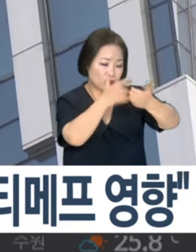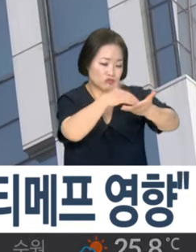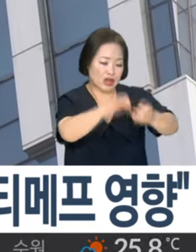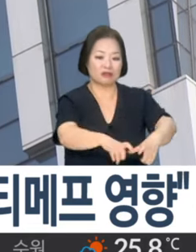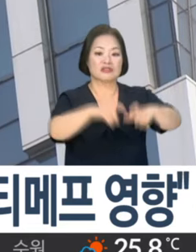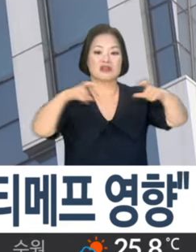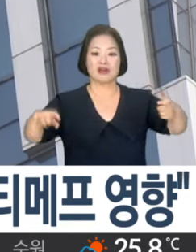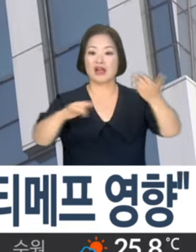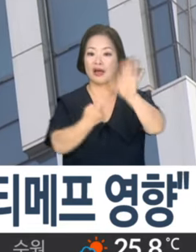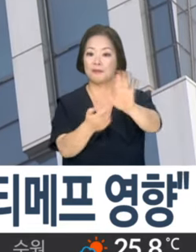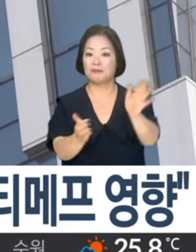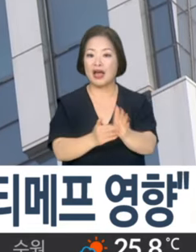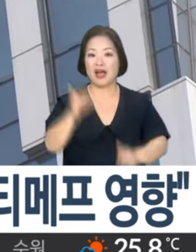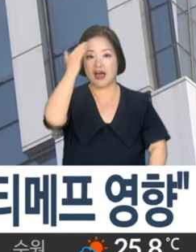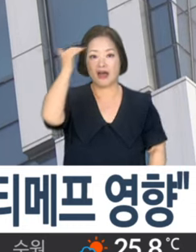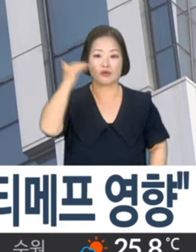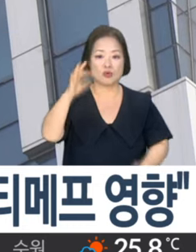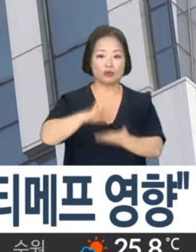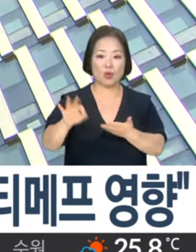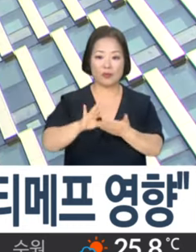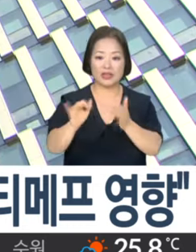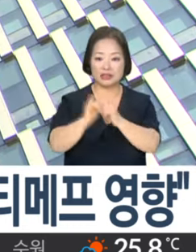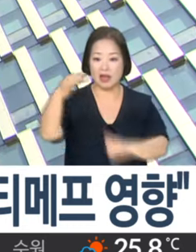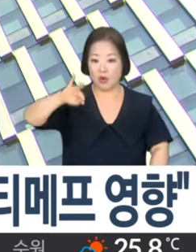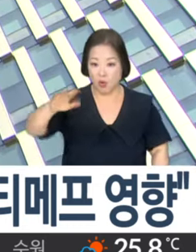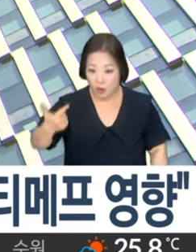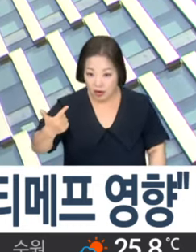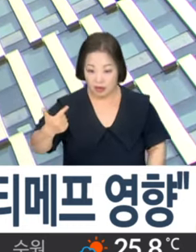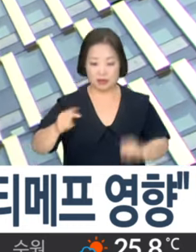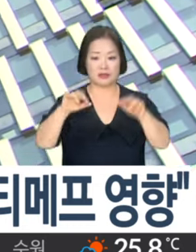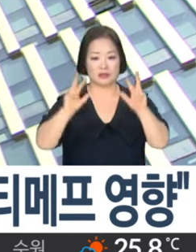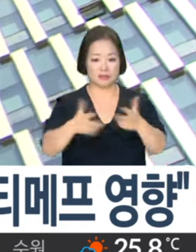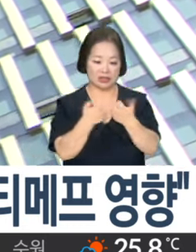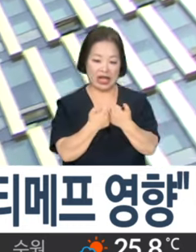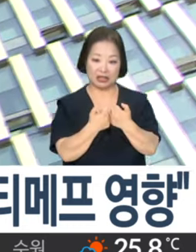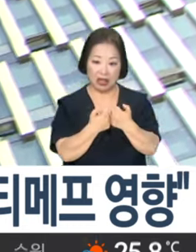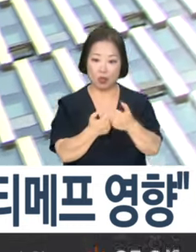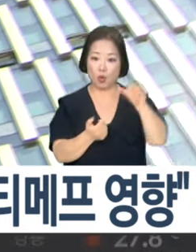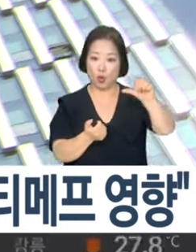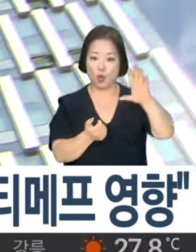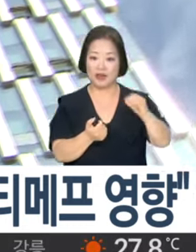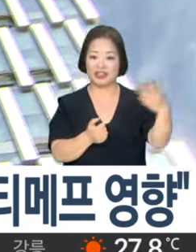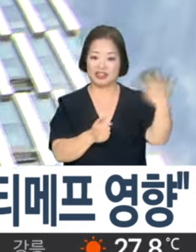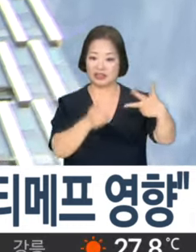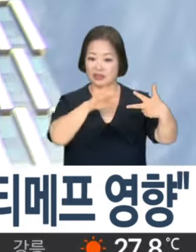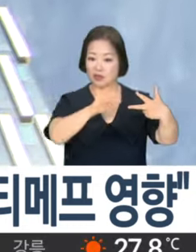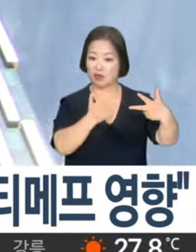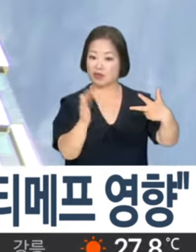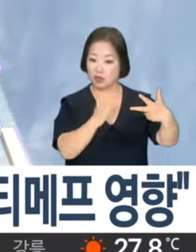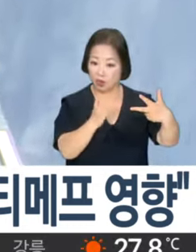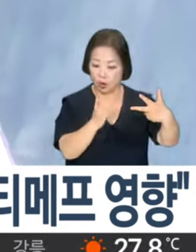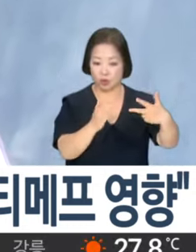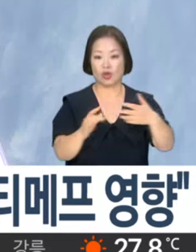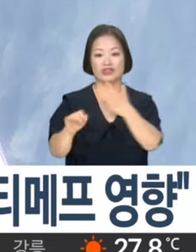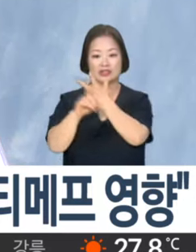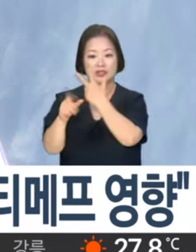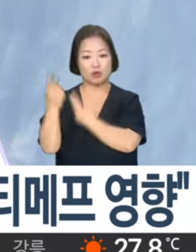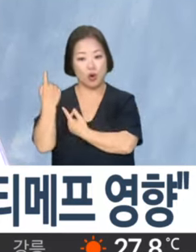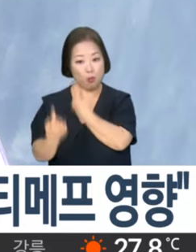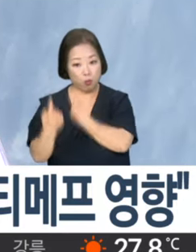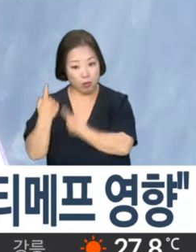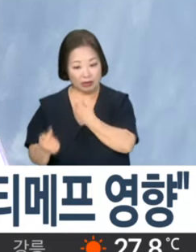것으로 나타났습니다 한국 소비자원에 따르면 지난달 소비자 상담 건수는 5만 7,000여 건으로 그 전 달보다